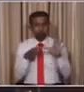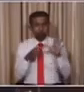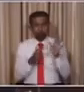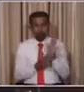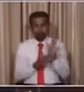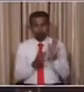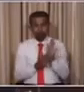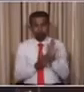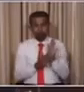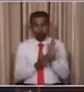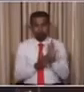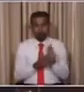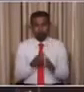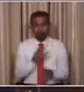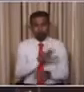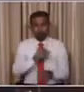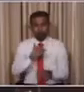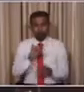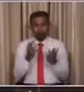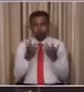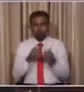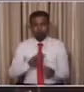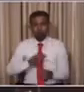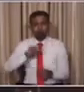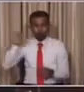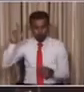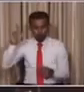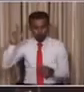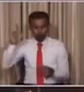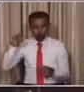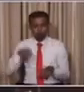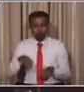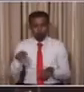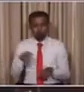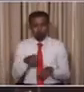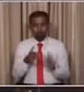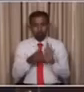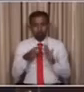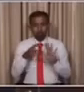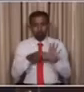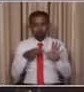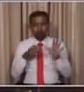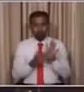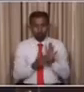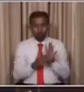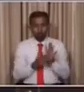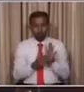තරුණ දරුවෝ 56කට වැඩි ප්‍රමාණයක් ගිහිල්ලා තියෙනවා. අද වෙනකොට මියන්මාරේ